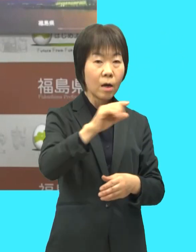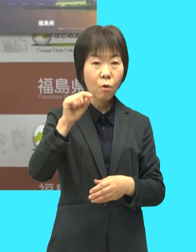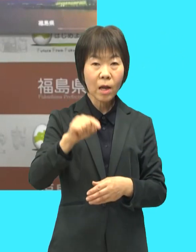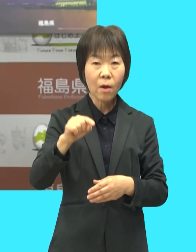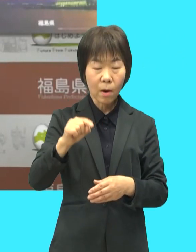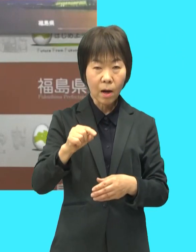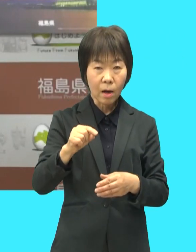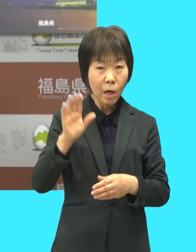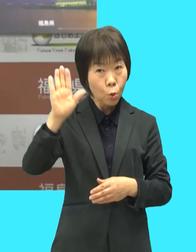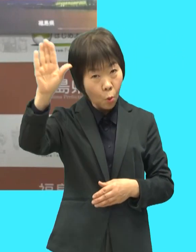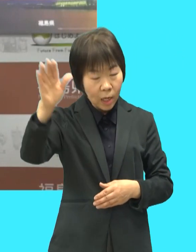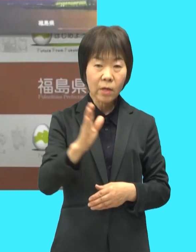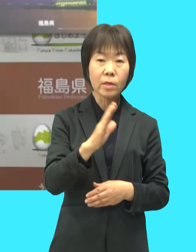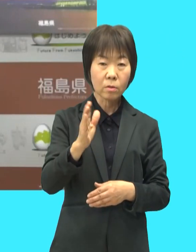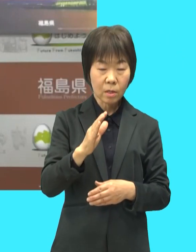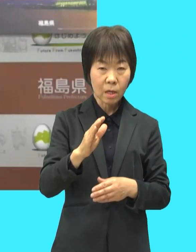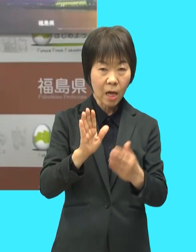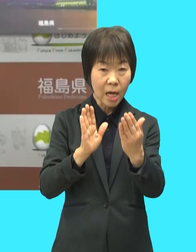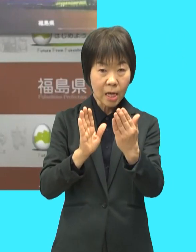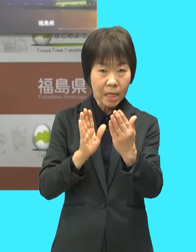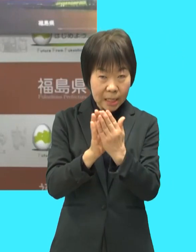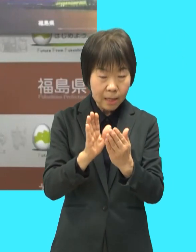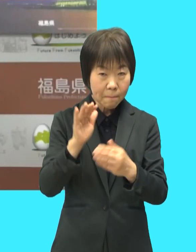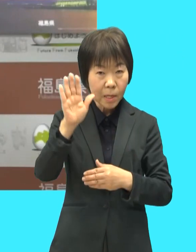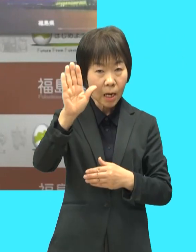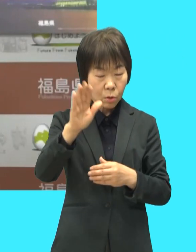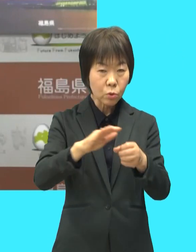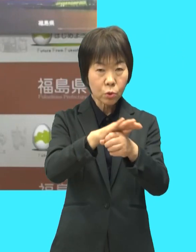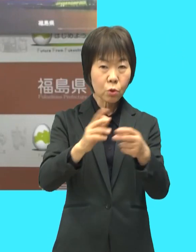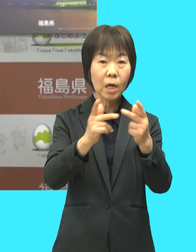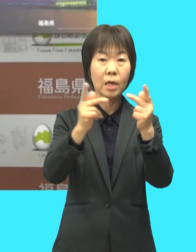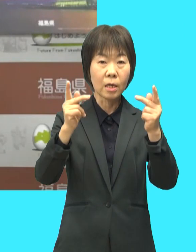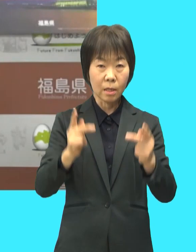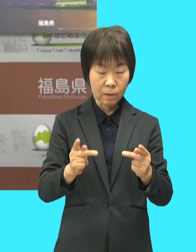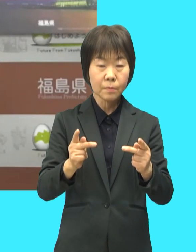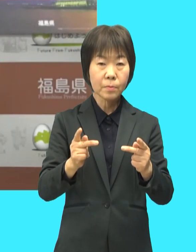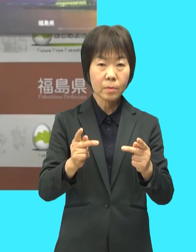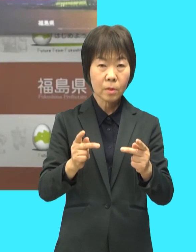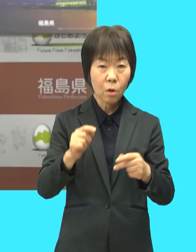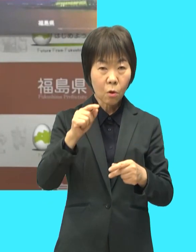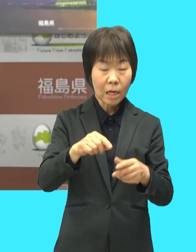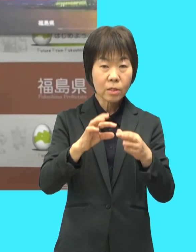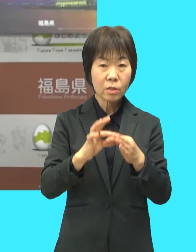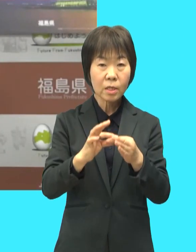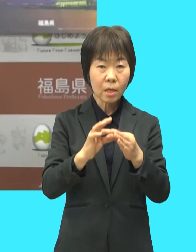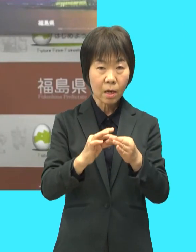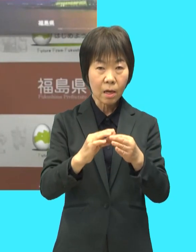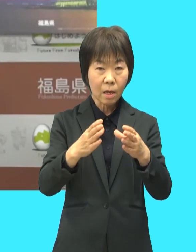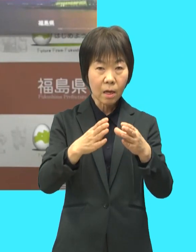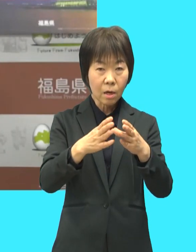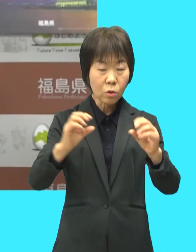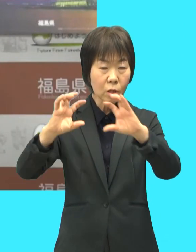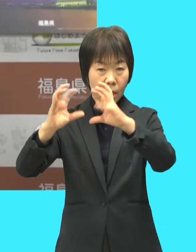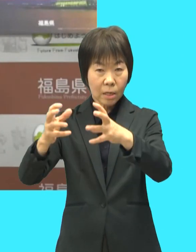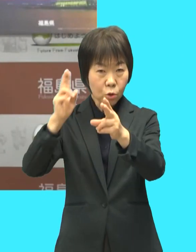的将来の話ではなくて近未来の重要な課題であります。これについて国内外のメー